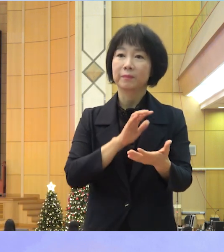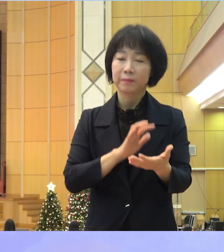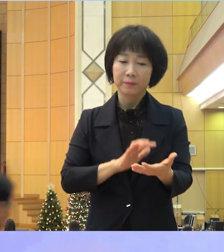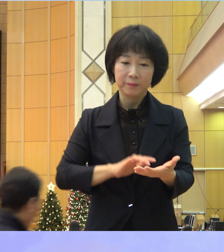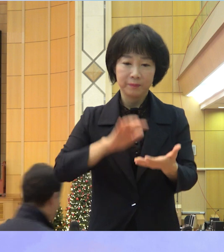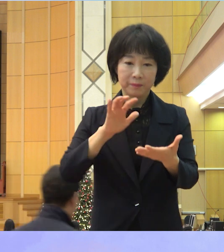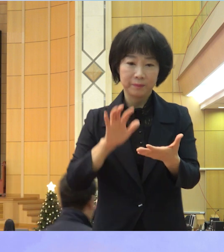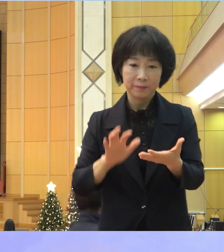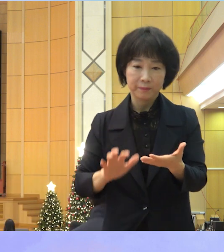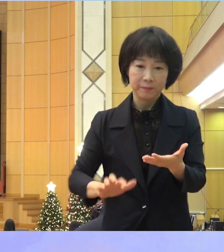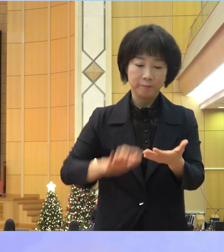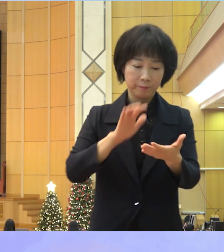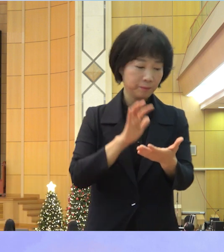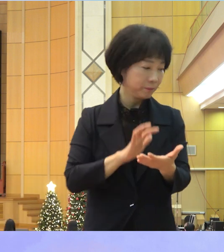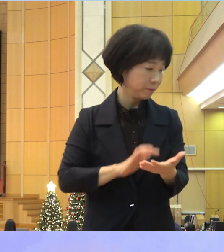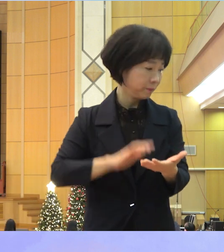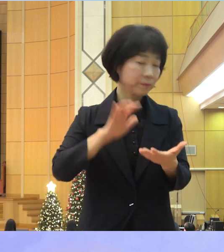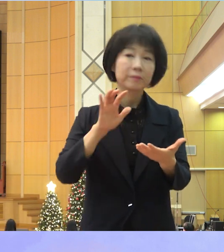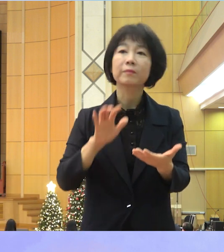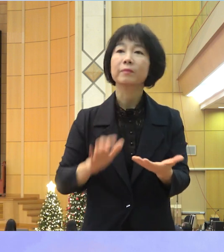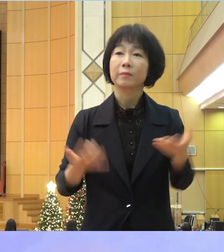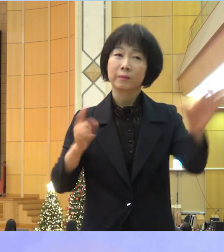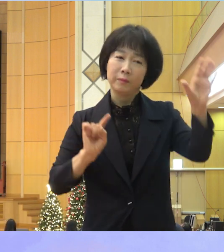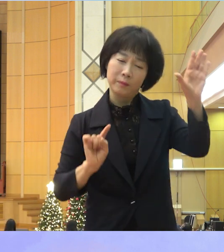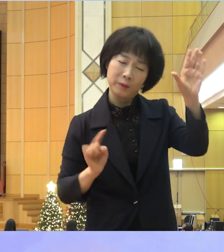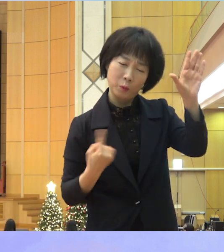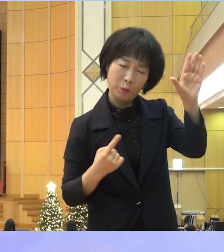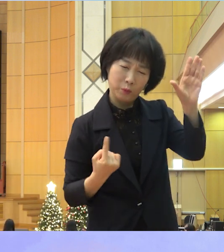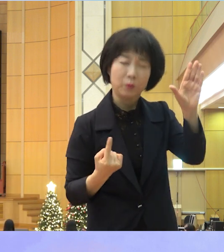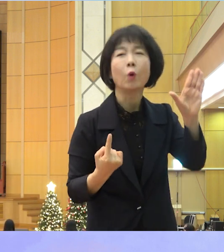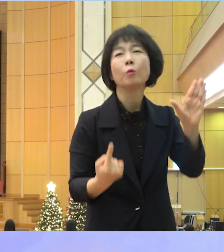찬양합니다. 높은 산이 거친들이,